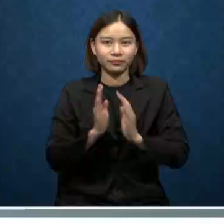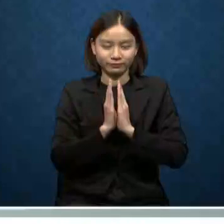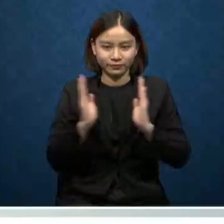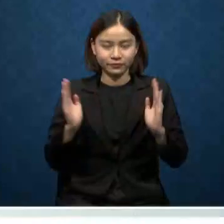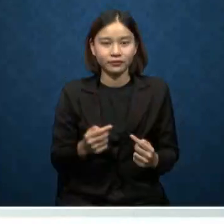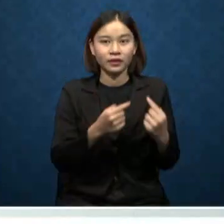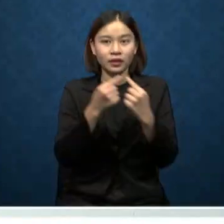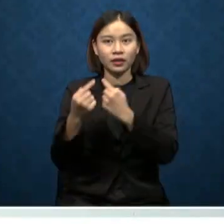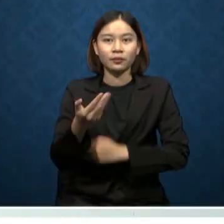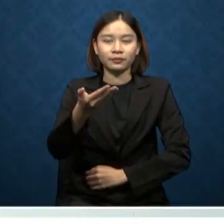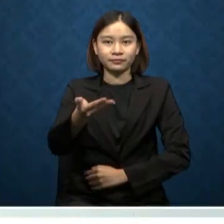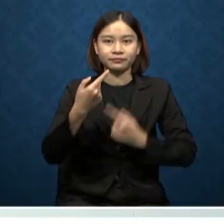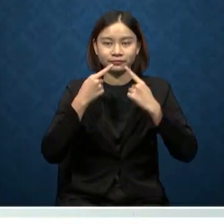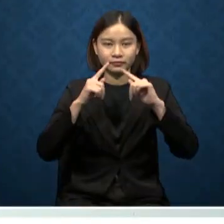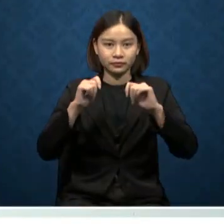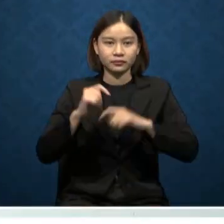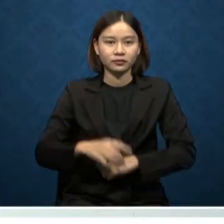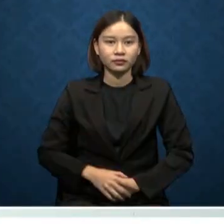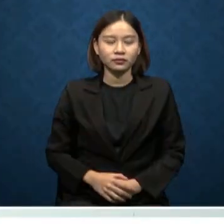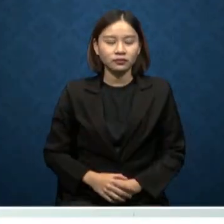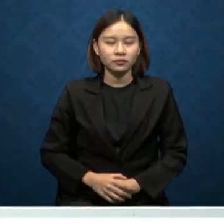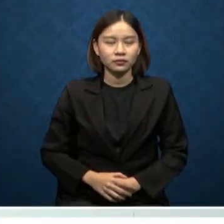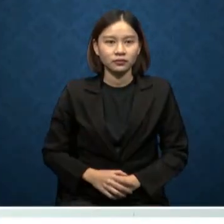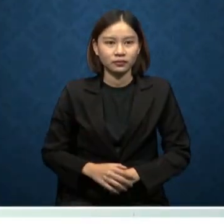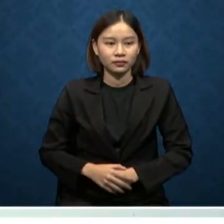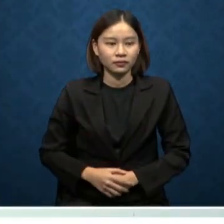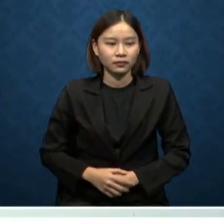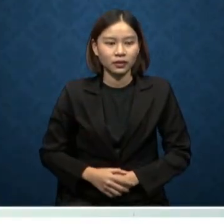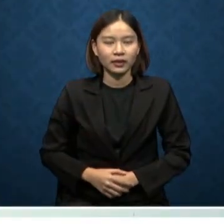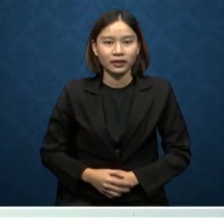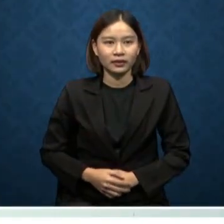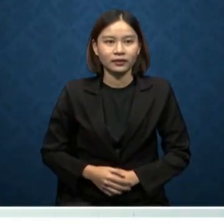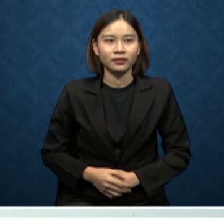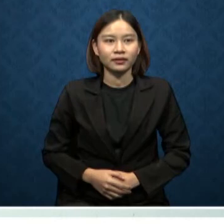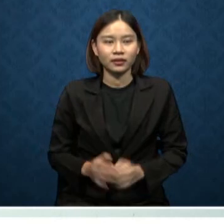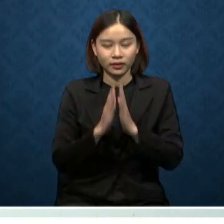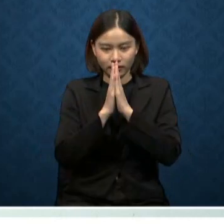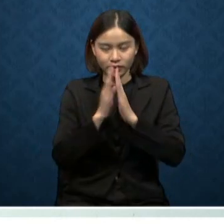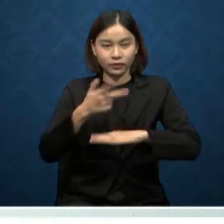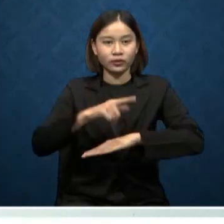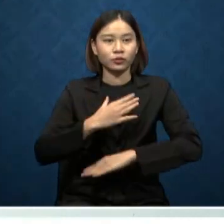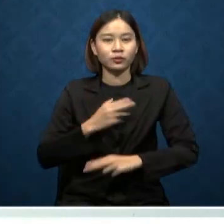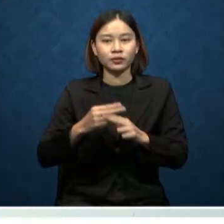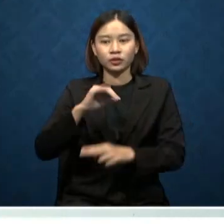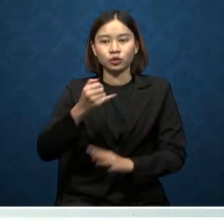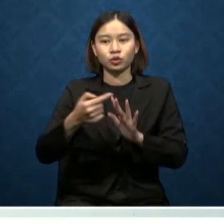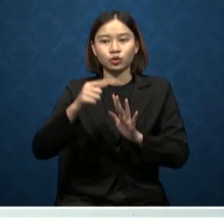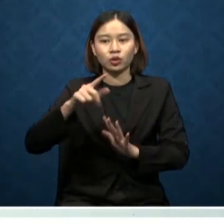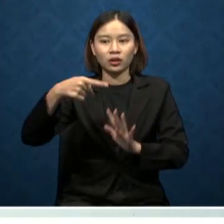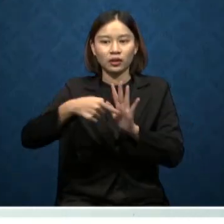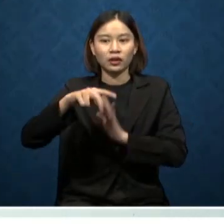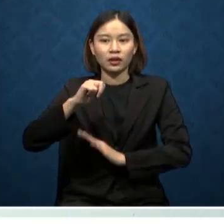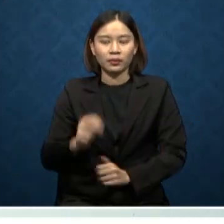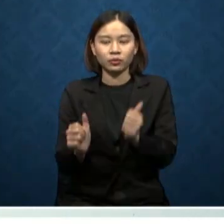ขอเจิน ธฑมอิตอบกระธdıถามครัท่านประธานที่กรธกผมจลพรรณบอนิวั collection permit indications itาร